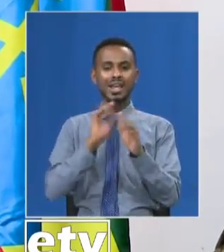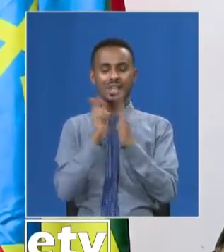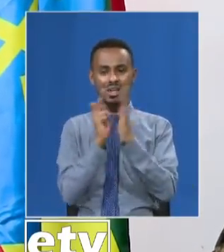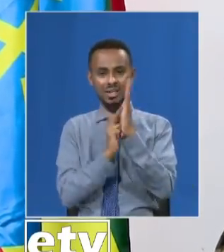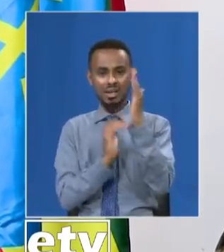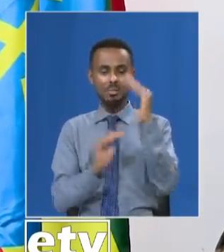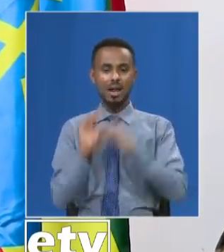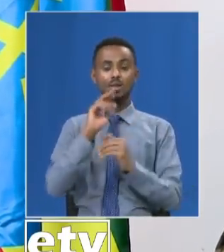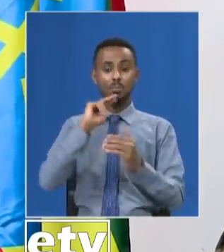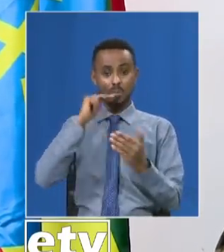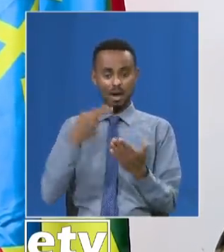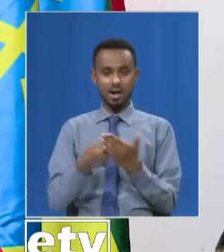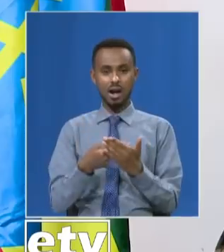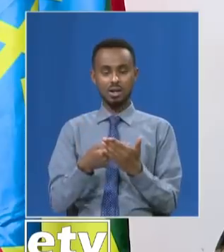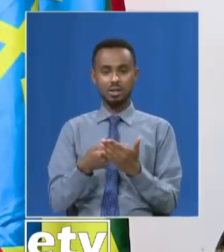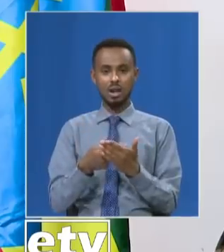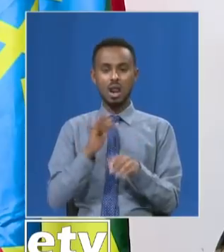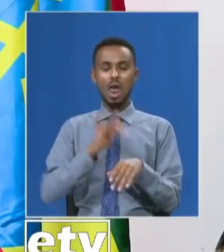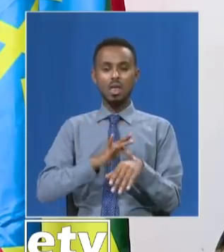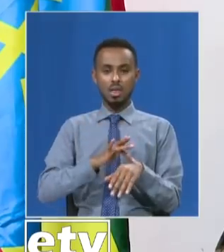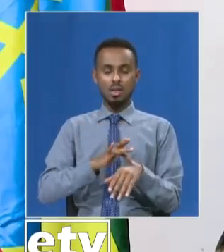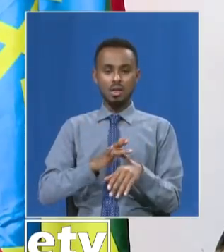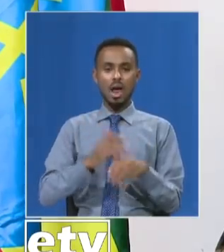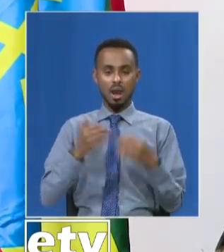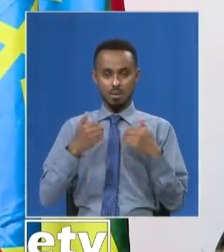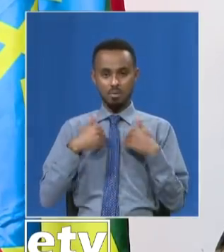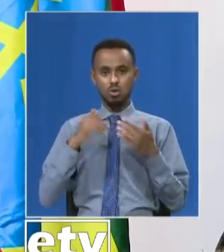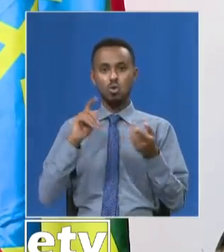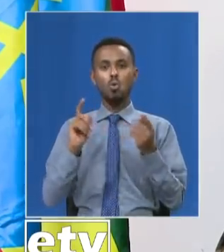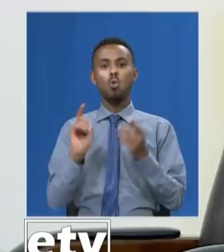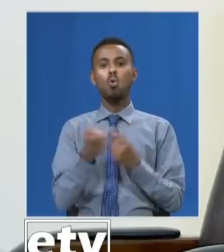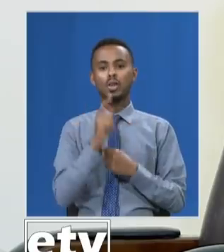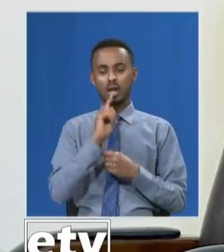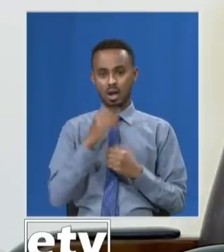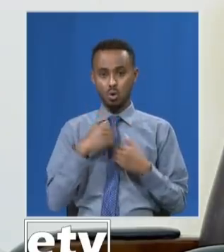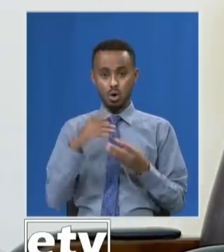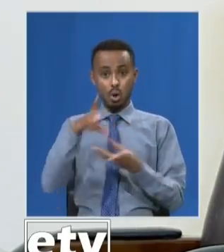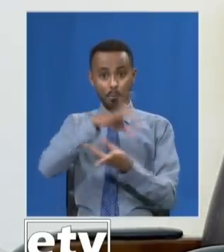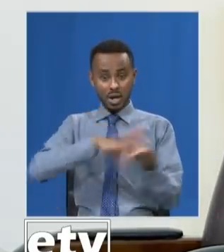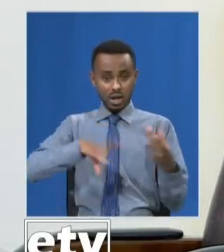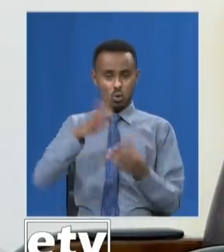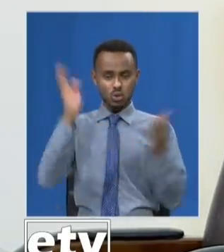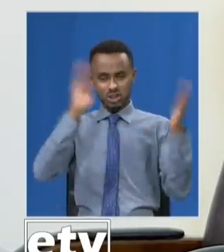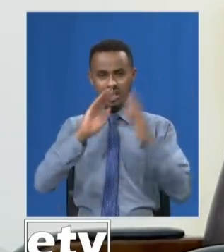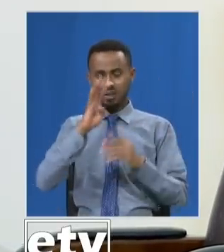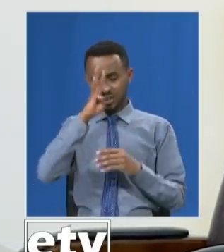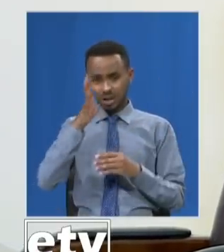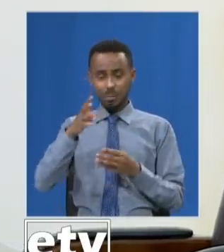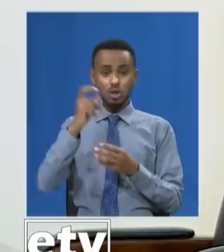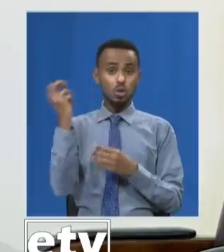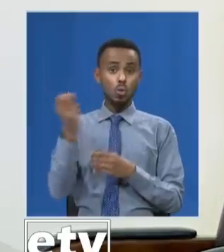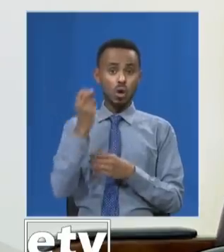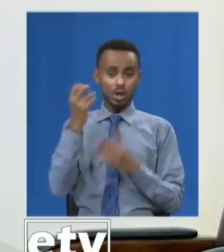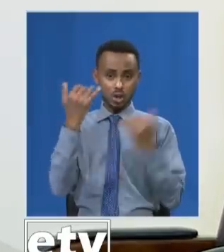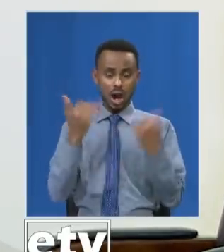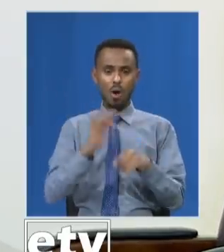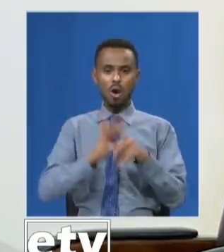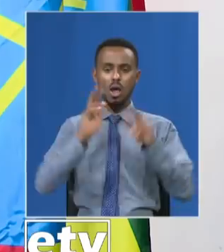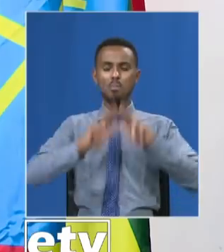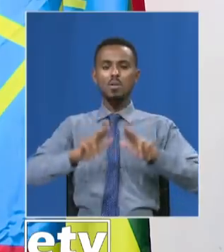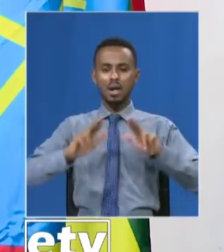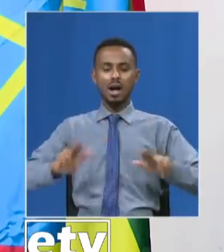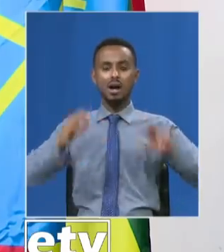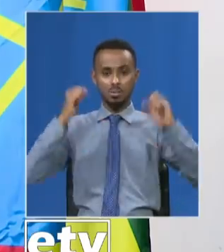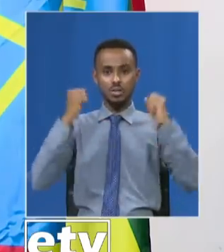የበላይነትን በማረጋገጥ ላይ ያለበት ሁኔታ ነው ያለው። በክልሉ ችግር የተፈጠረባቸው ወረዳዎች አሁን ላይ